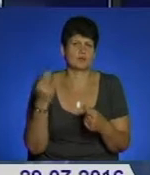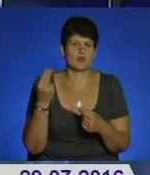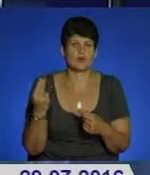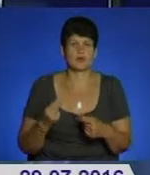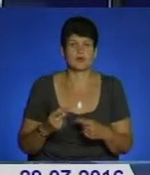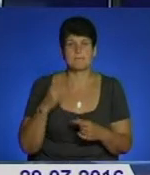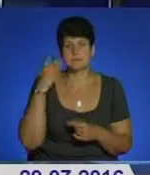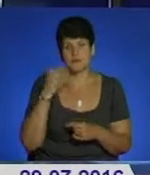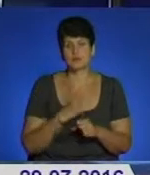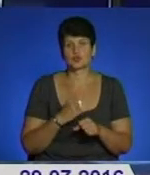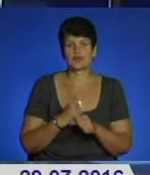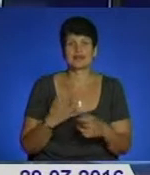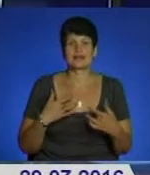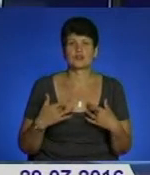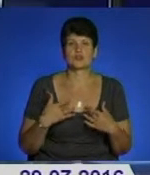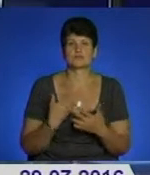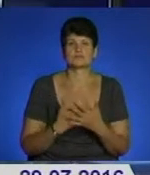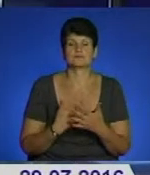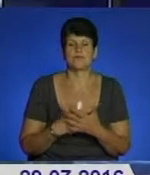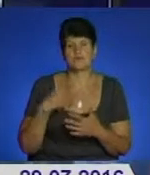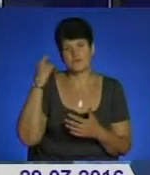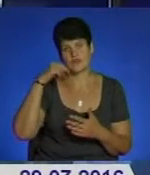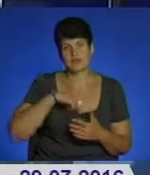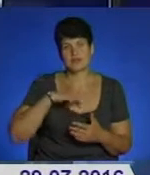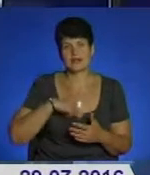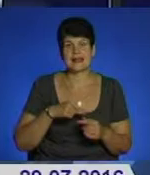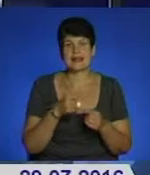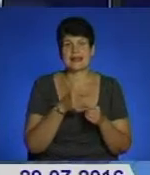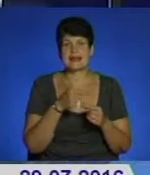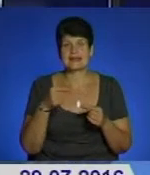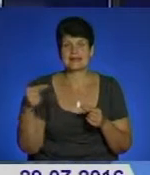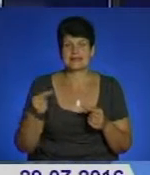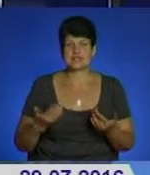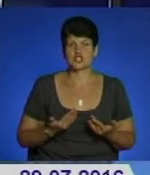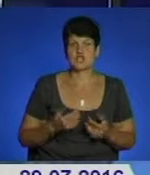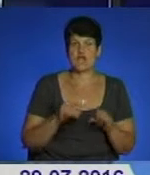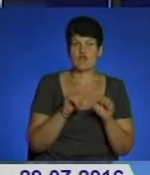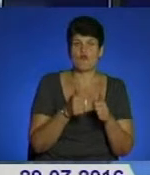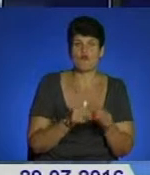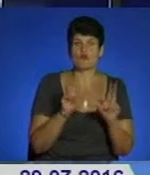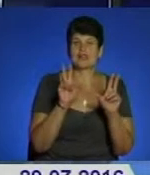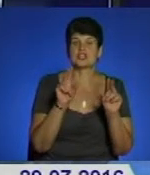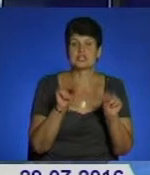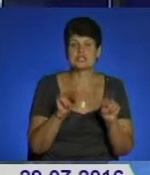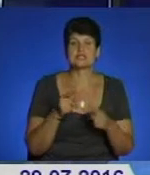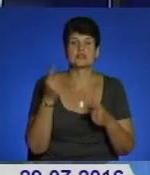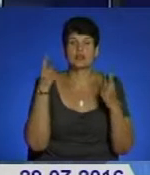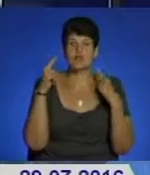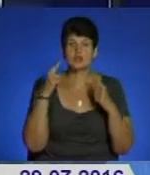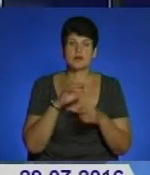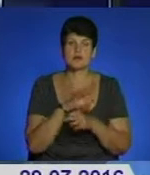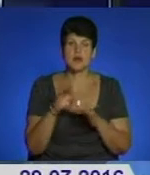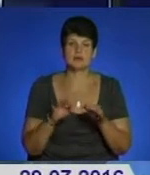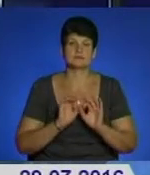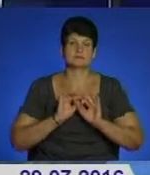їх допомогою театралізований сюжет філософського змісту «Лінія життя і формула щастя». І з творчим проєктом поділився